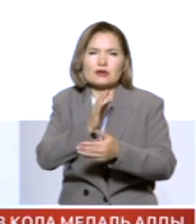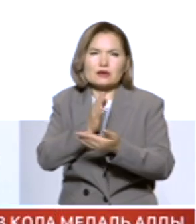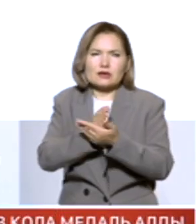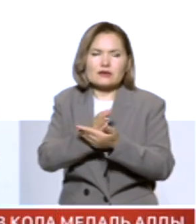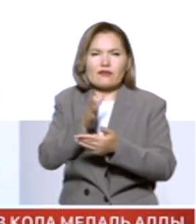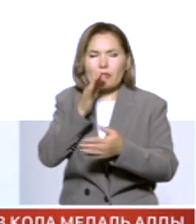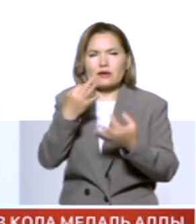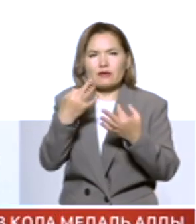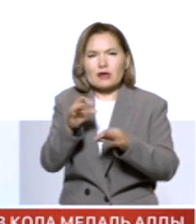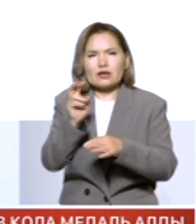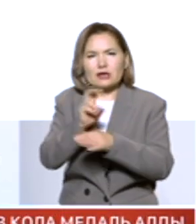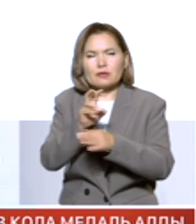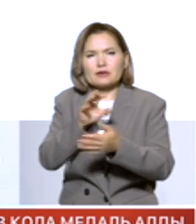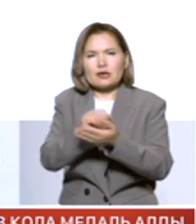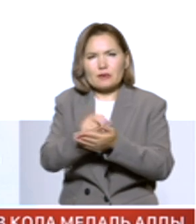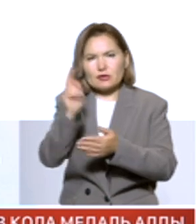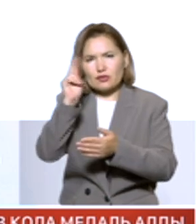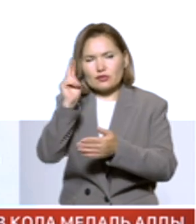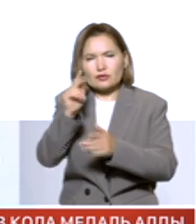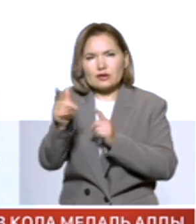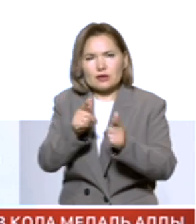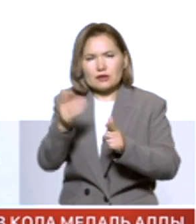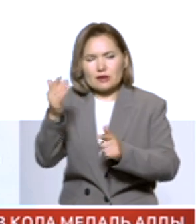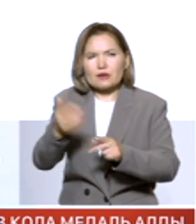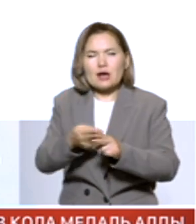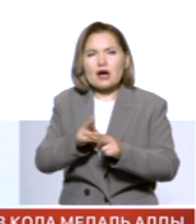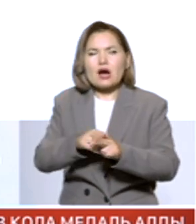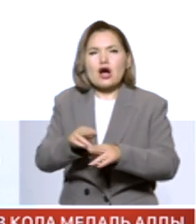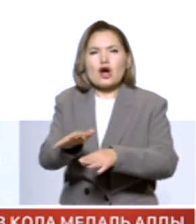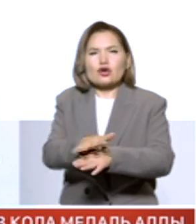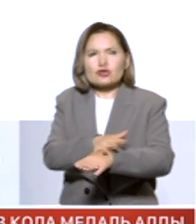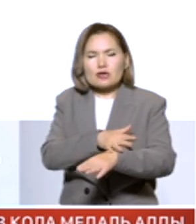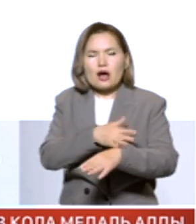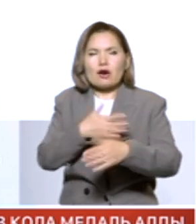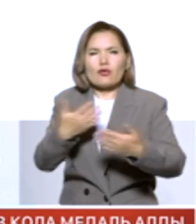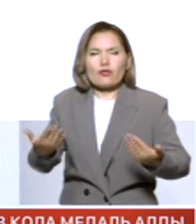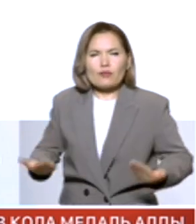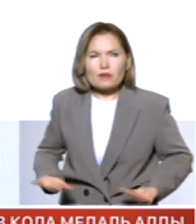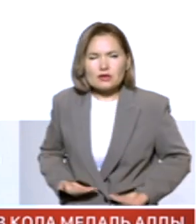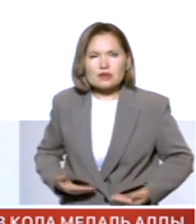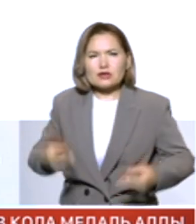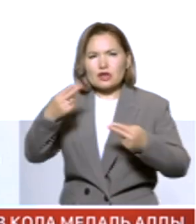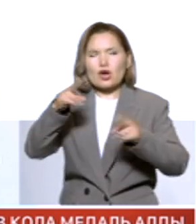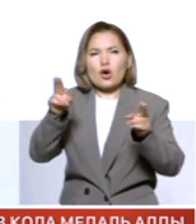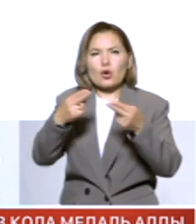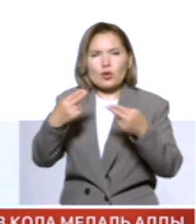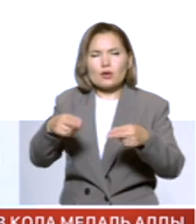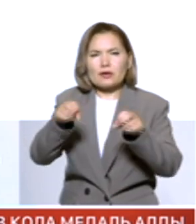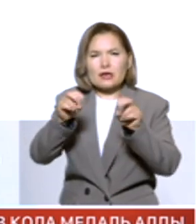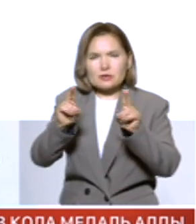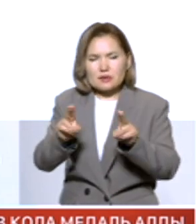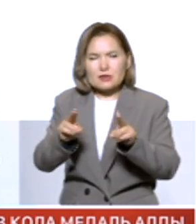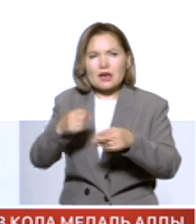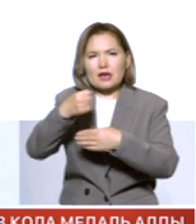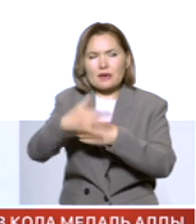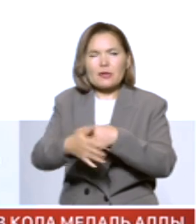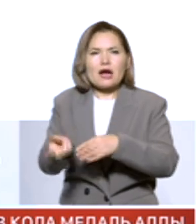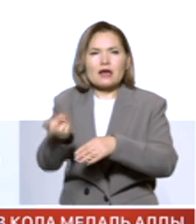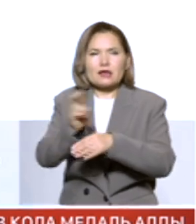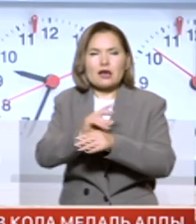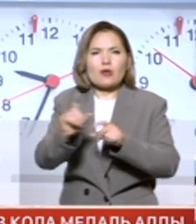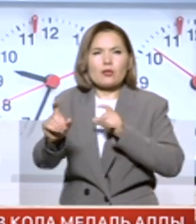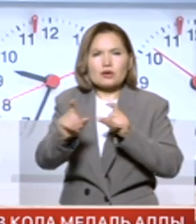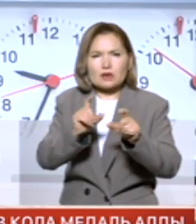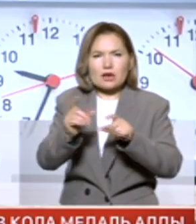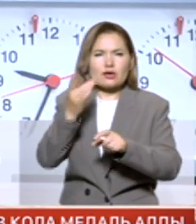сүру орталығында шахмат клубын ашып, осында ойнап